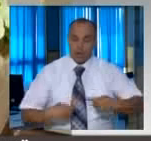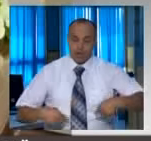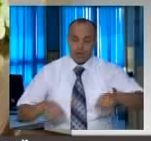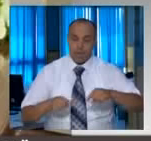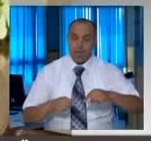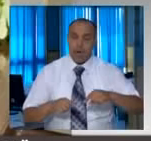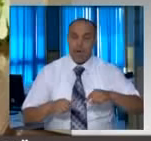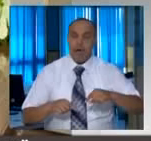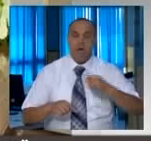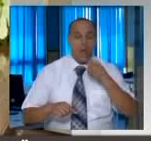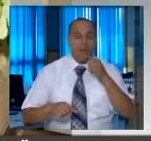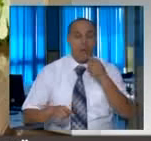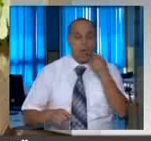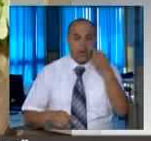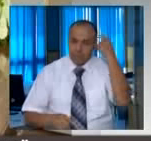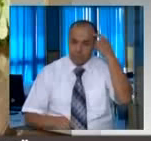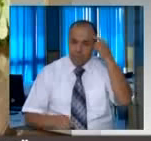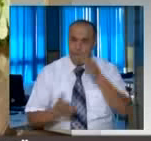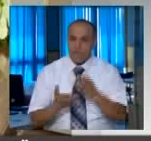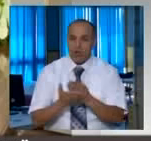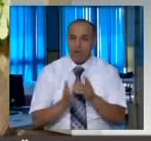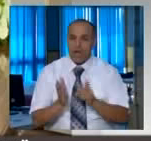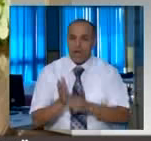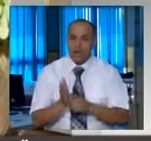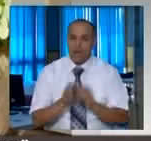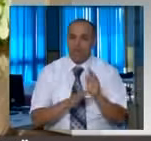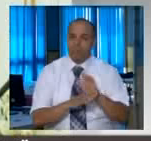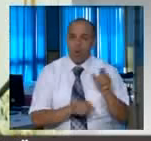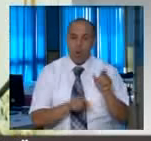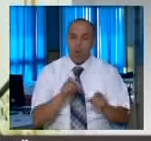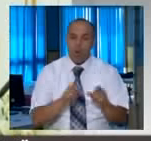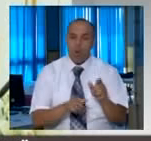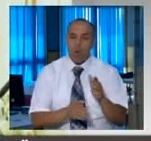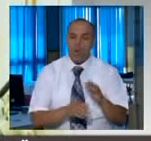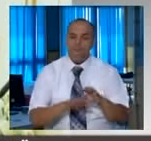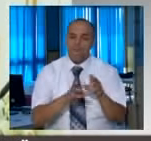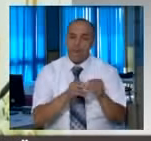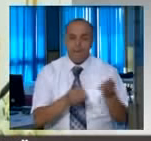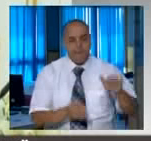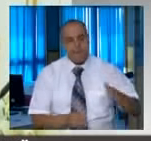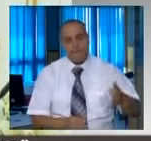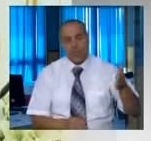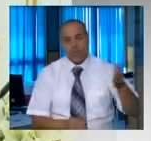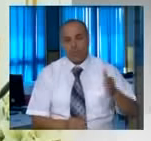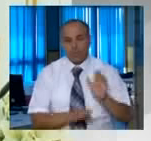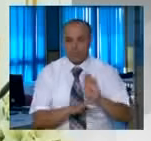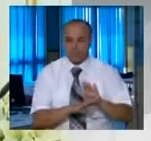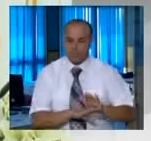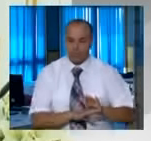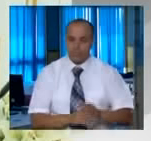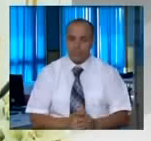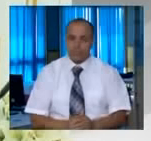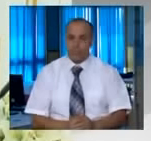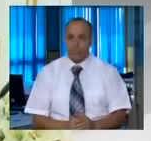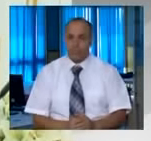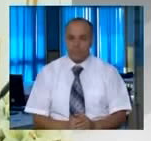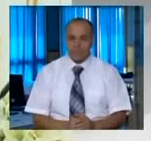لمجلس الوزراء سينظر في مشروع قانون يحفظ حقوق عائلات الشهداء.